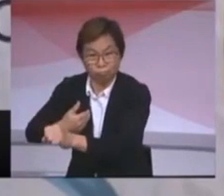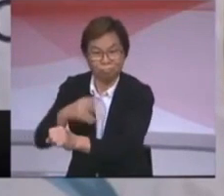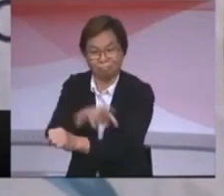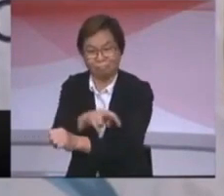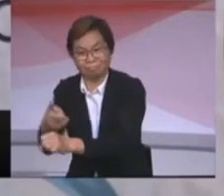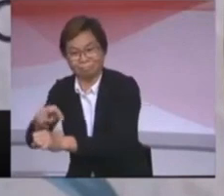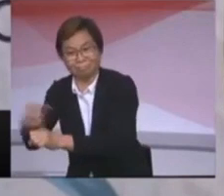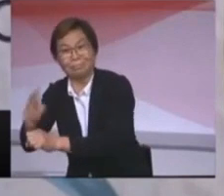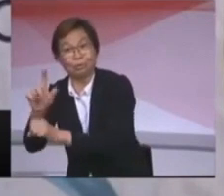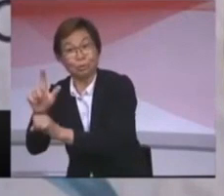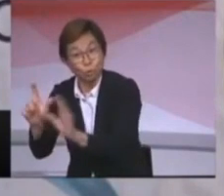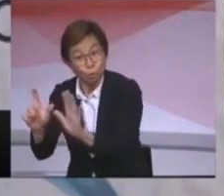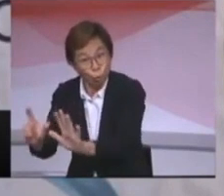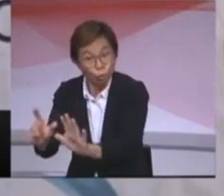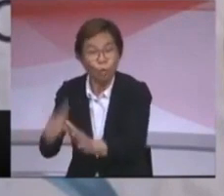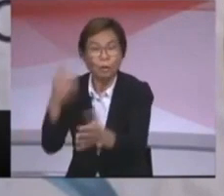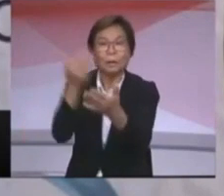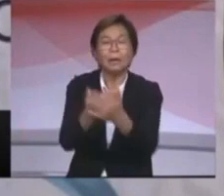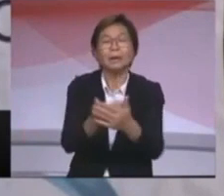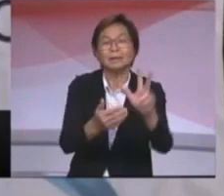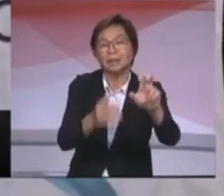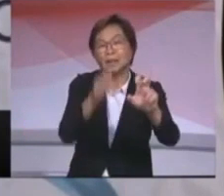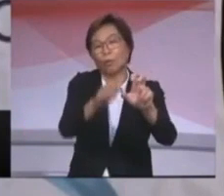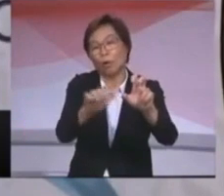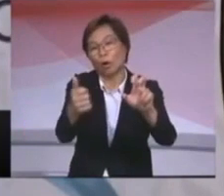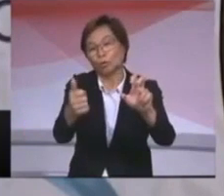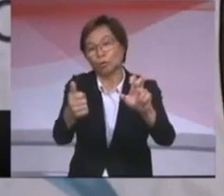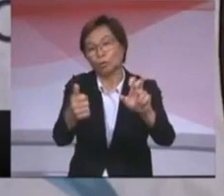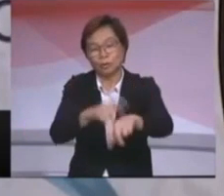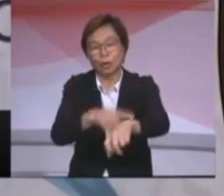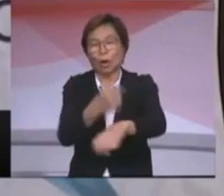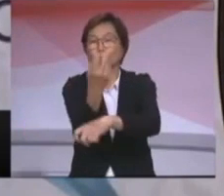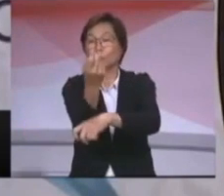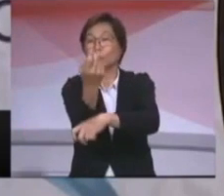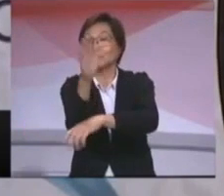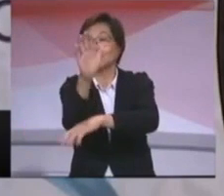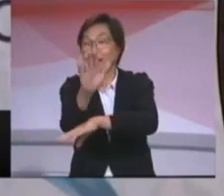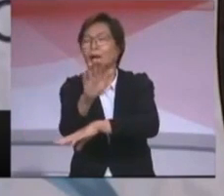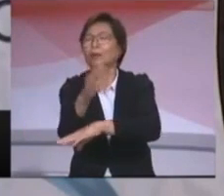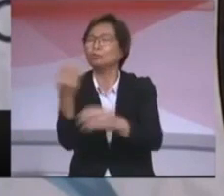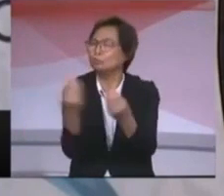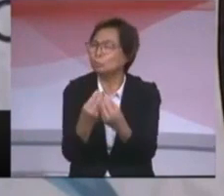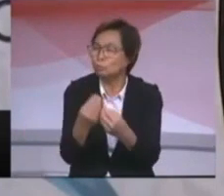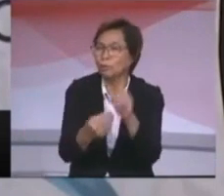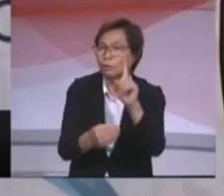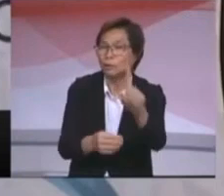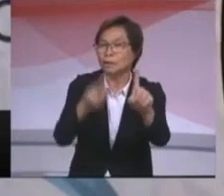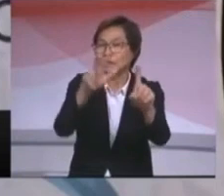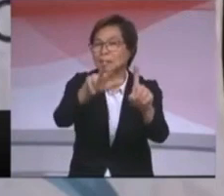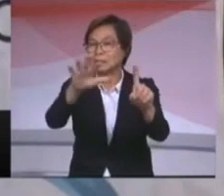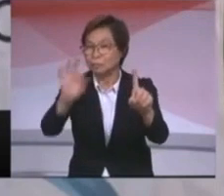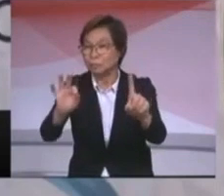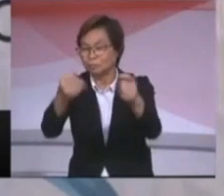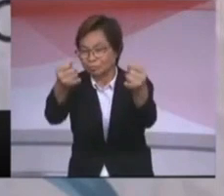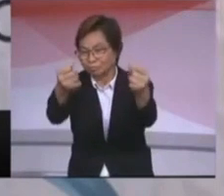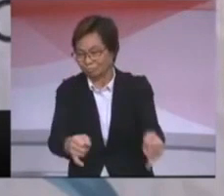COVID-19. Sehingga 30 Oktober 2020, jam 12 tengah hari, sejumlah